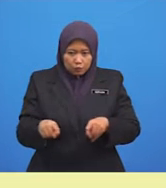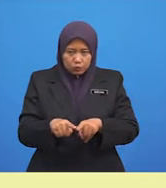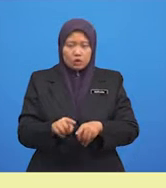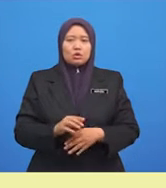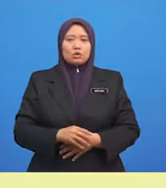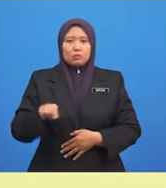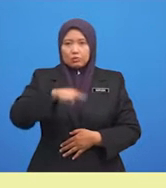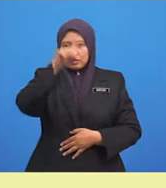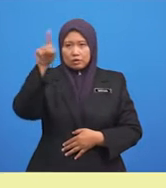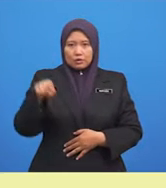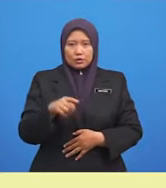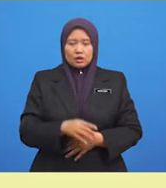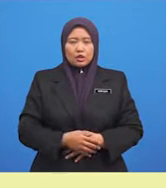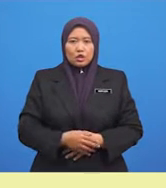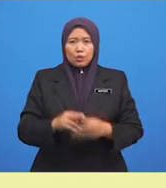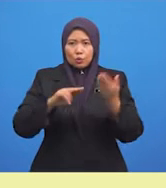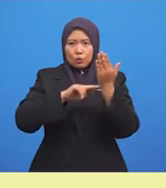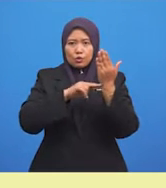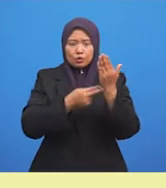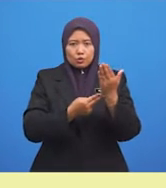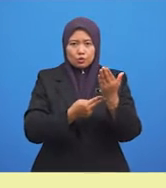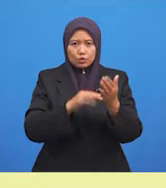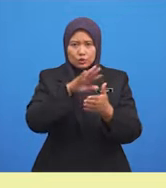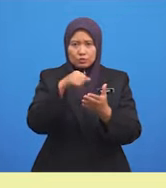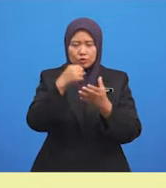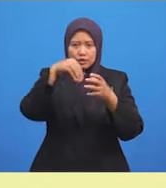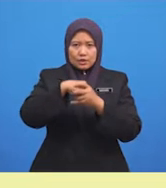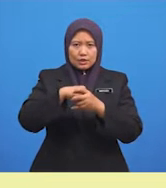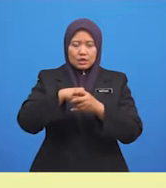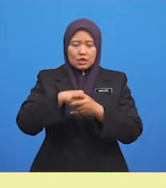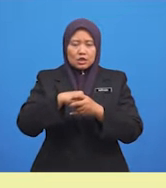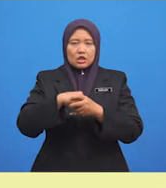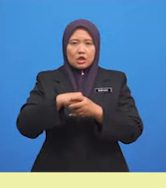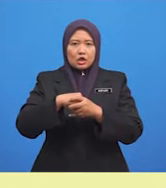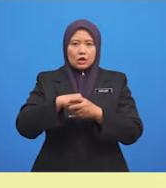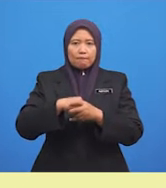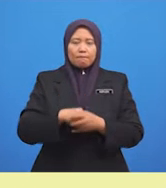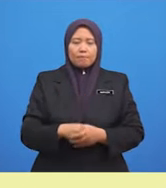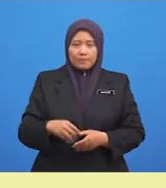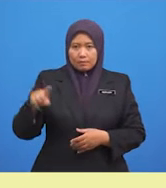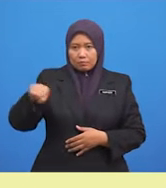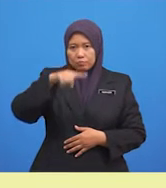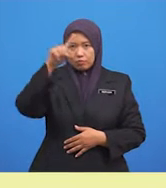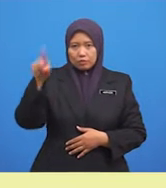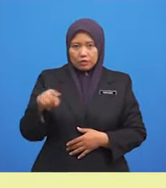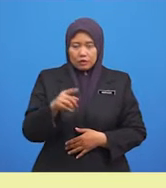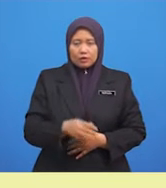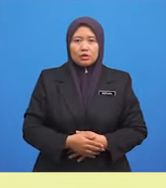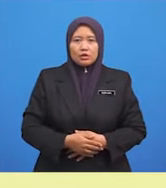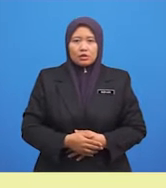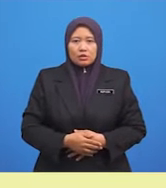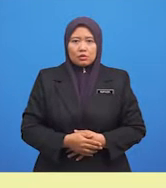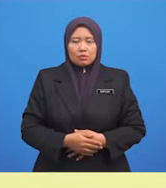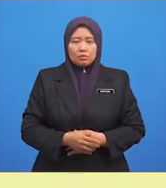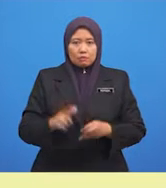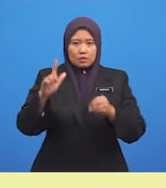Setiap titik mewakili satu unsur. Setiap pelengkap bagi set J berada di